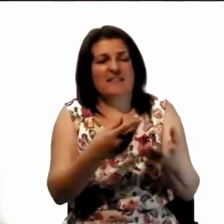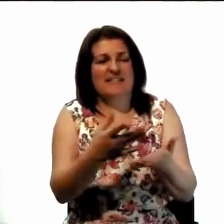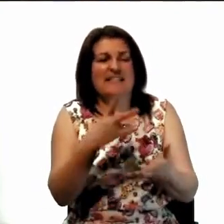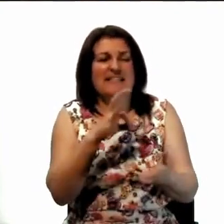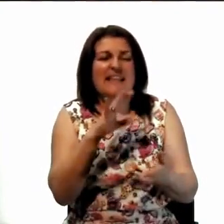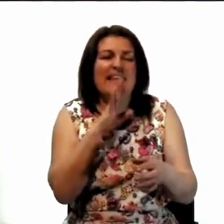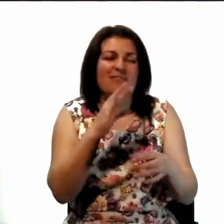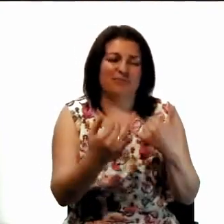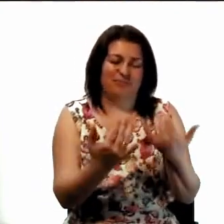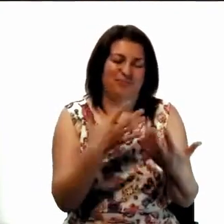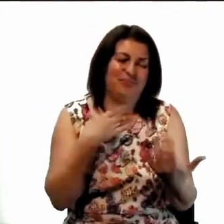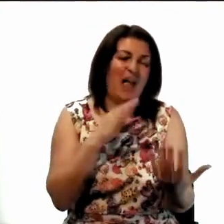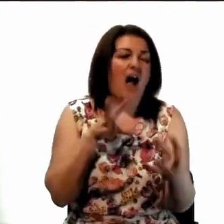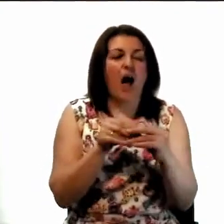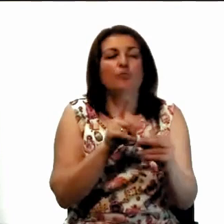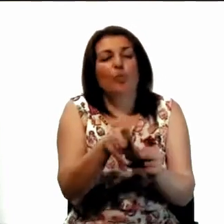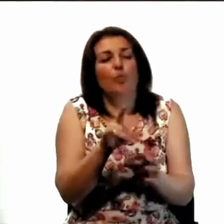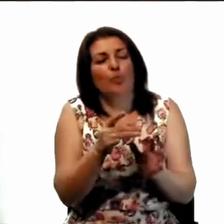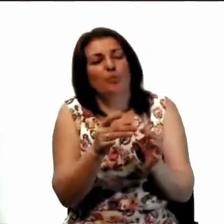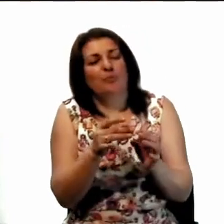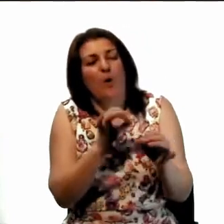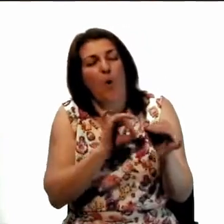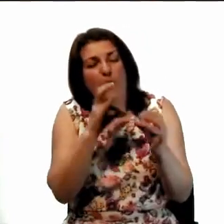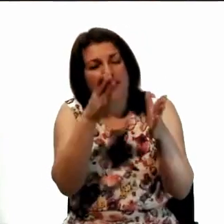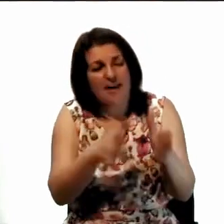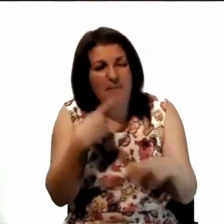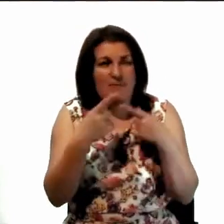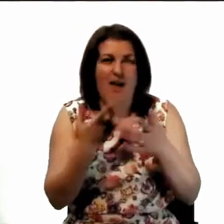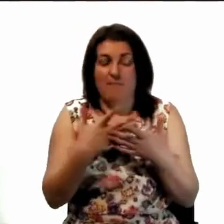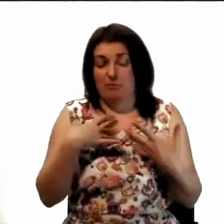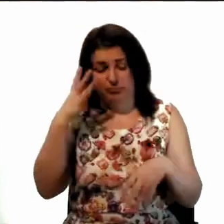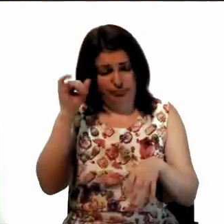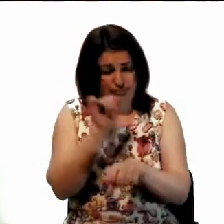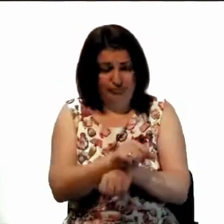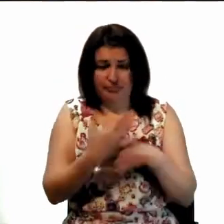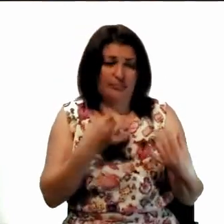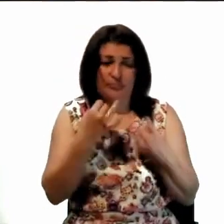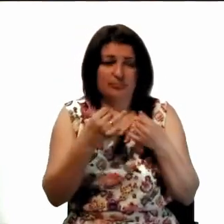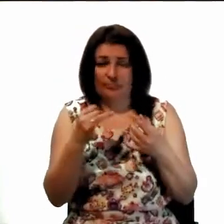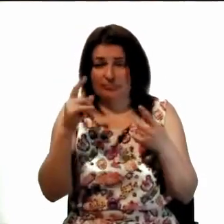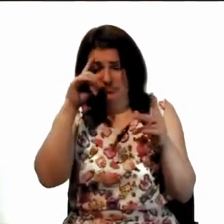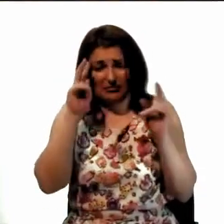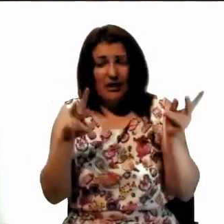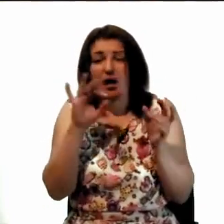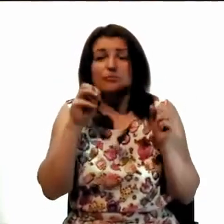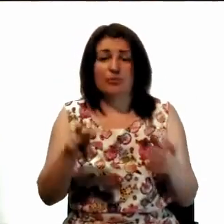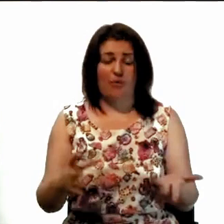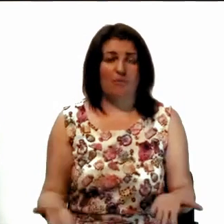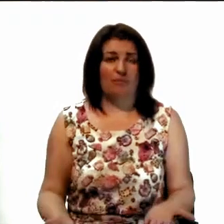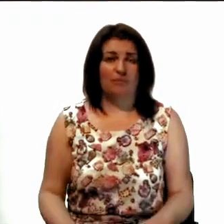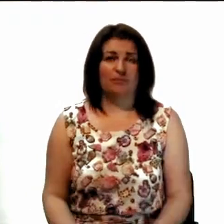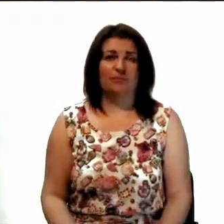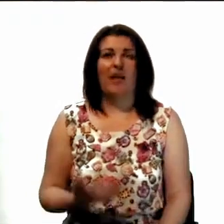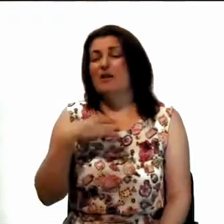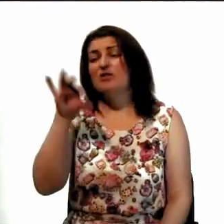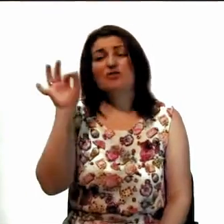ней поговорить, да? Вот. И ты такой ступор, о чем говорить.